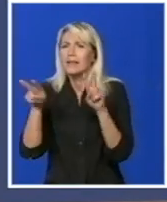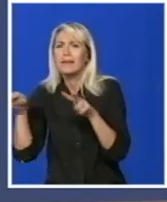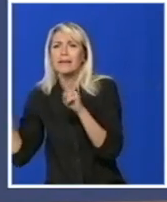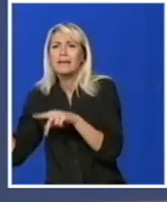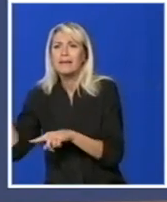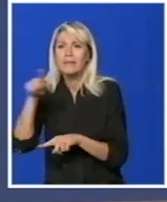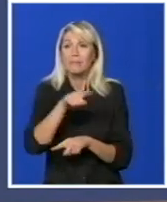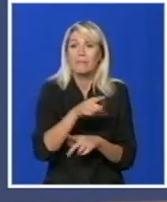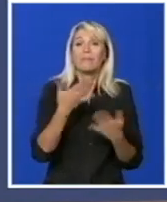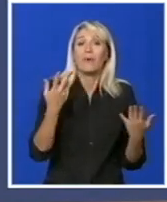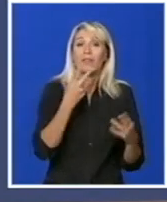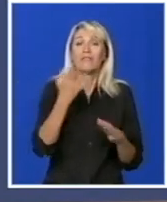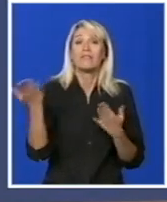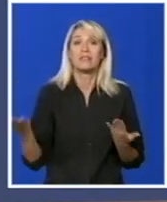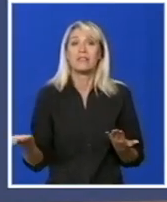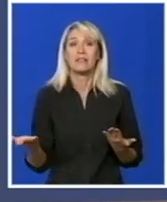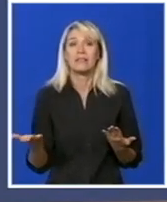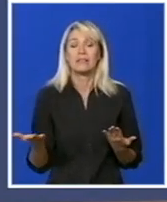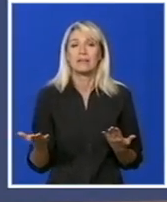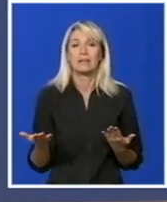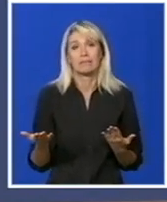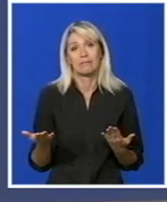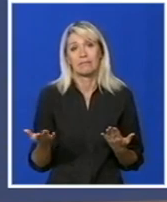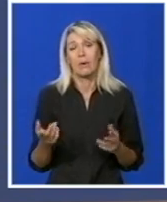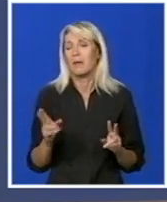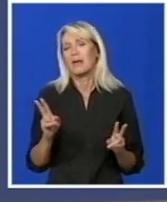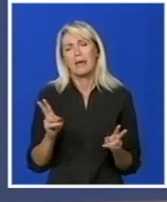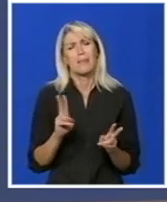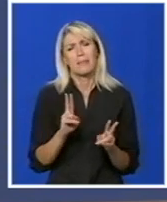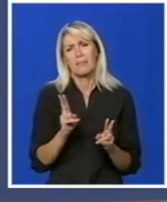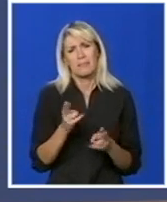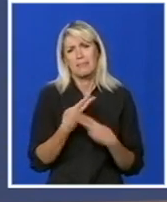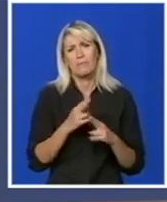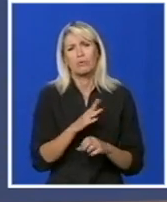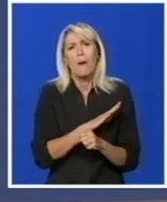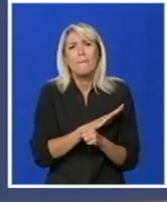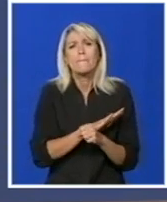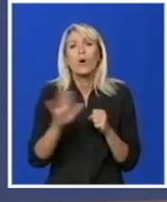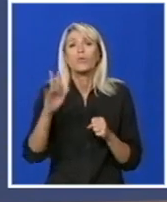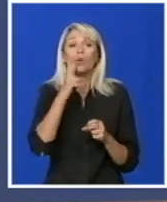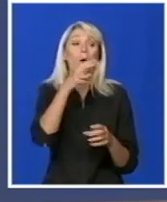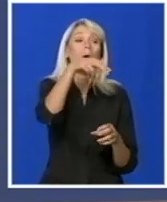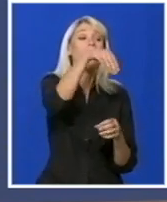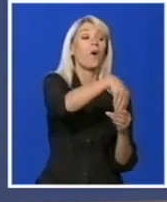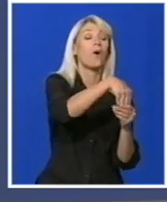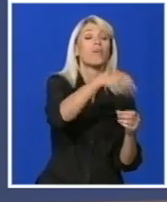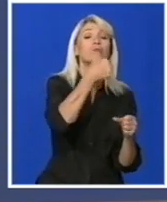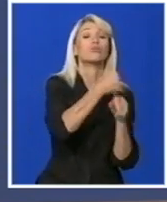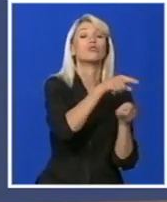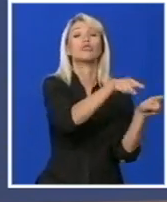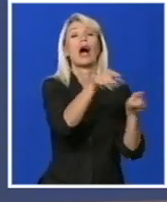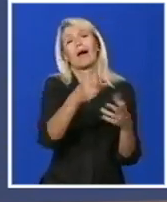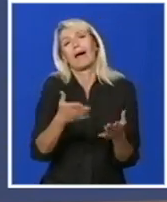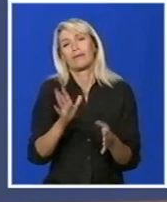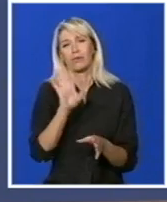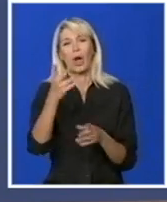da do kraja, jer pazite, nije moguće potpuno imati uvid šta ko radi. Svako ima svoju